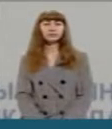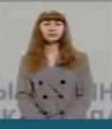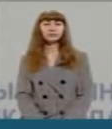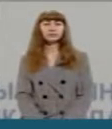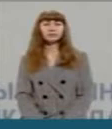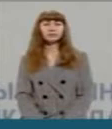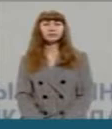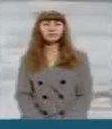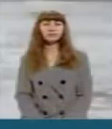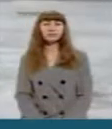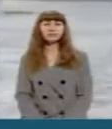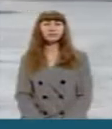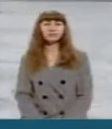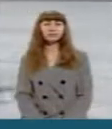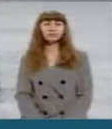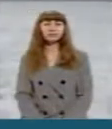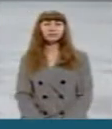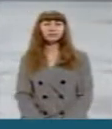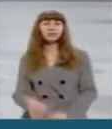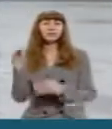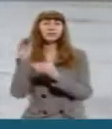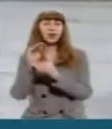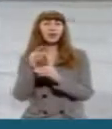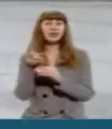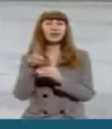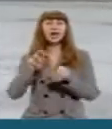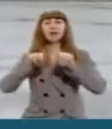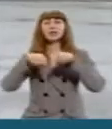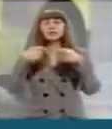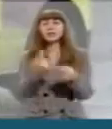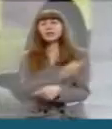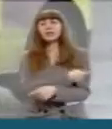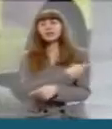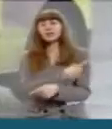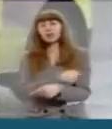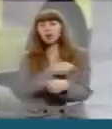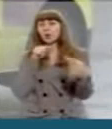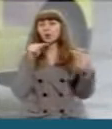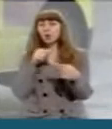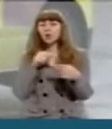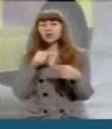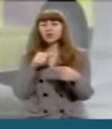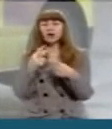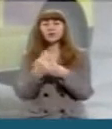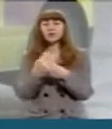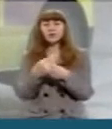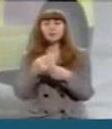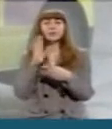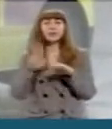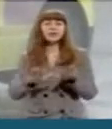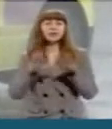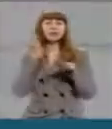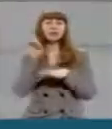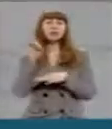құрылған. Жедел жәрдем стансасы күшейтілген кестеде жұмыс істеуде. Мәселен, бүгінгі таңда 363 адам ауруханаға